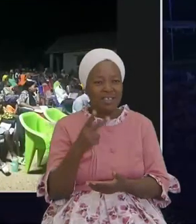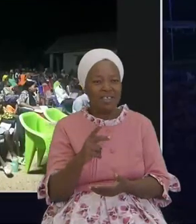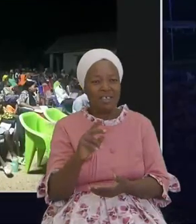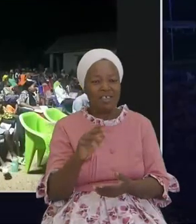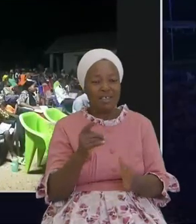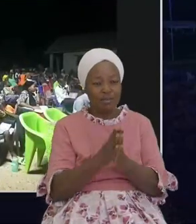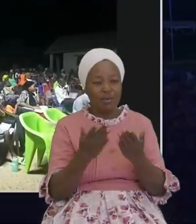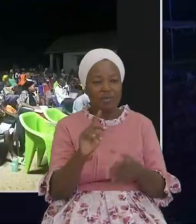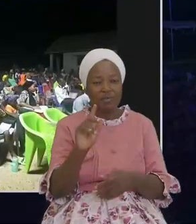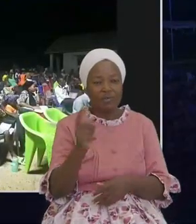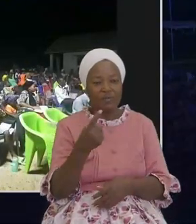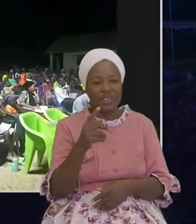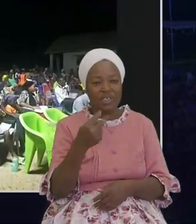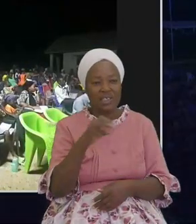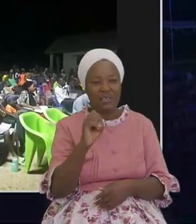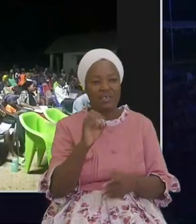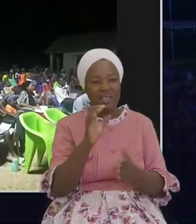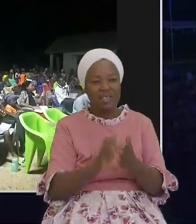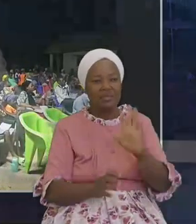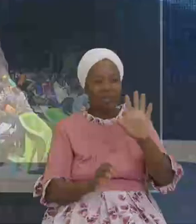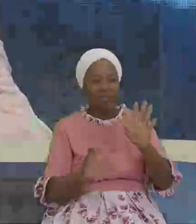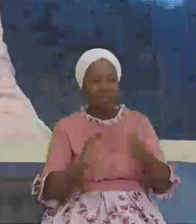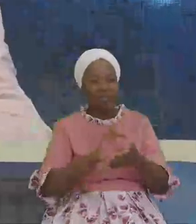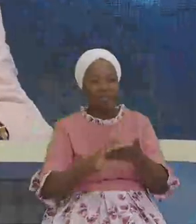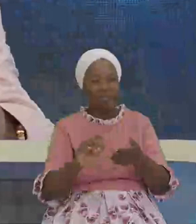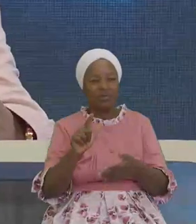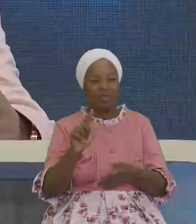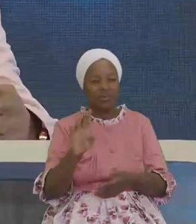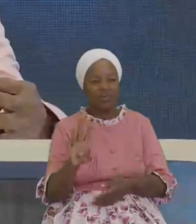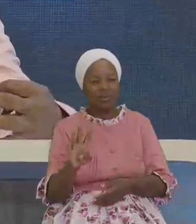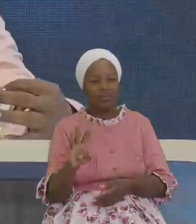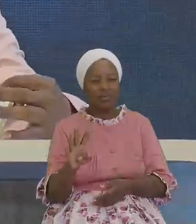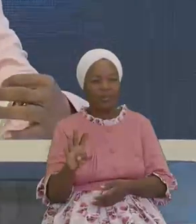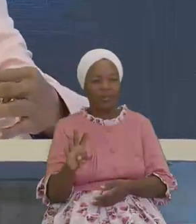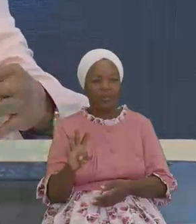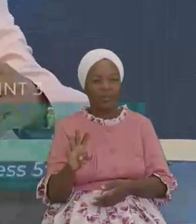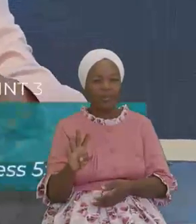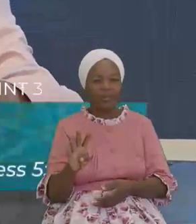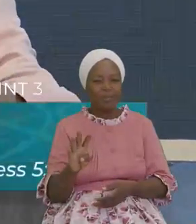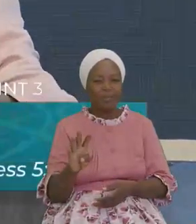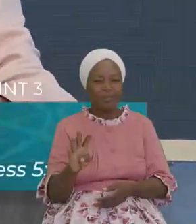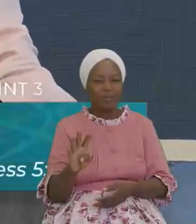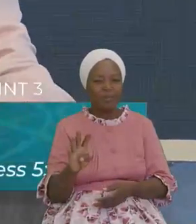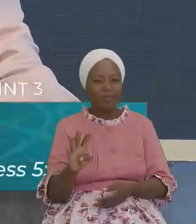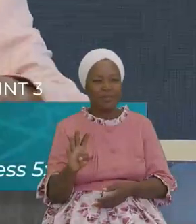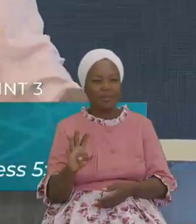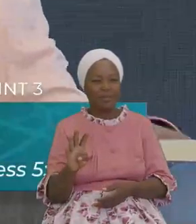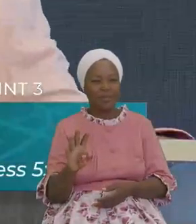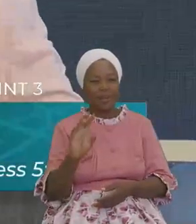1 Thessaloniciens chapitre 5, verset 24. 1 Thessaloniciens